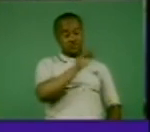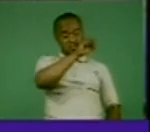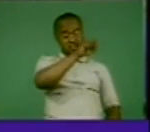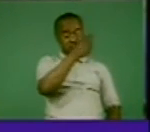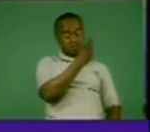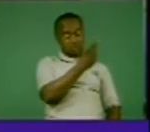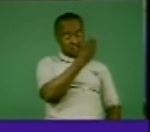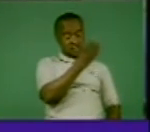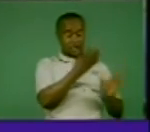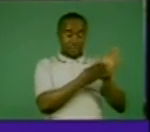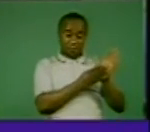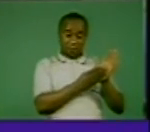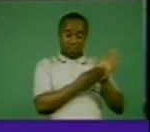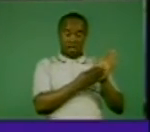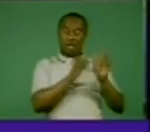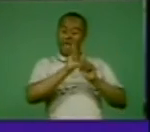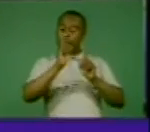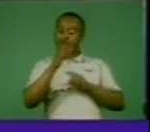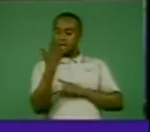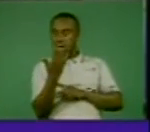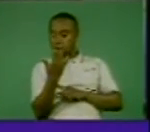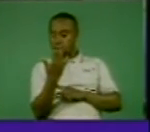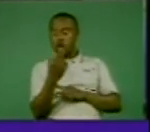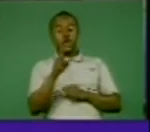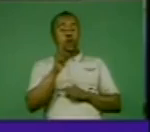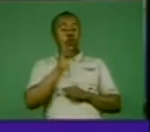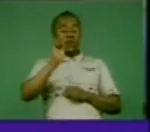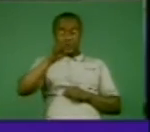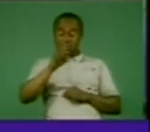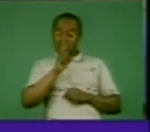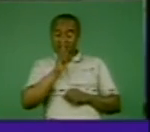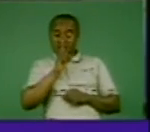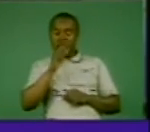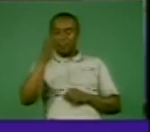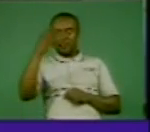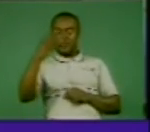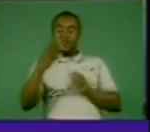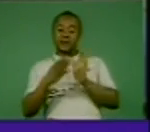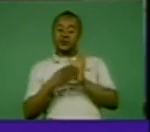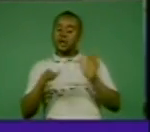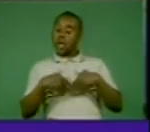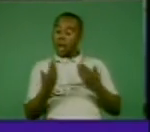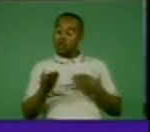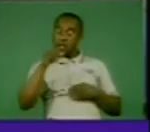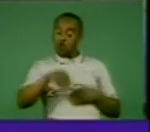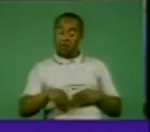kila ibara. Kura za ndio siri ni 39, hapakuwa na kura ya hapana.